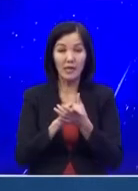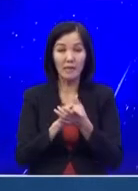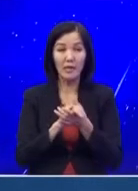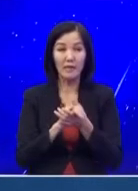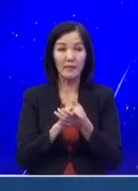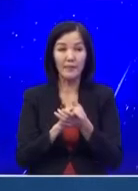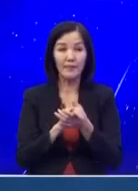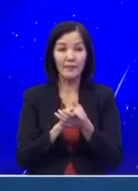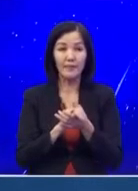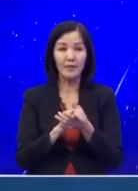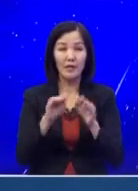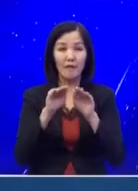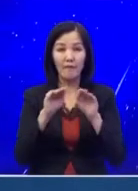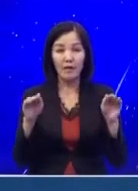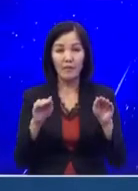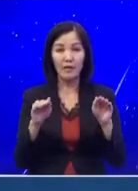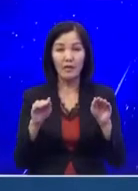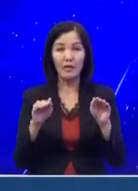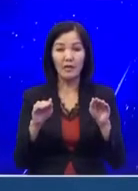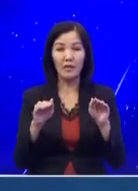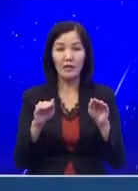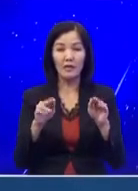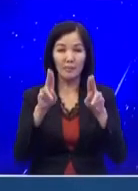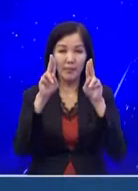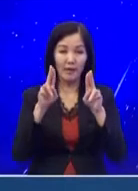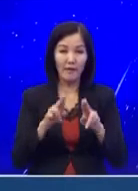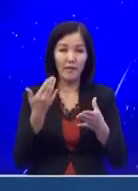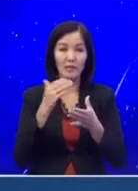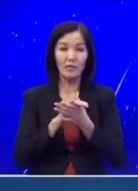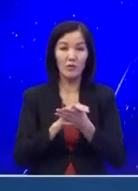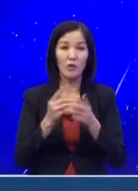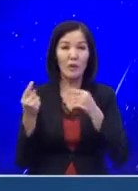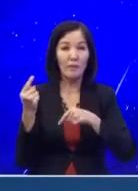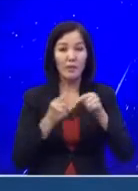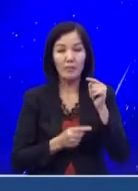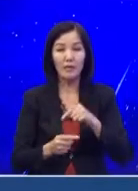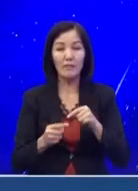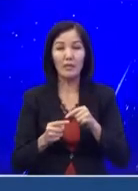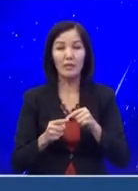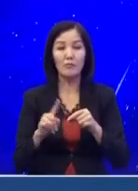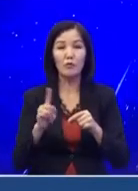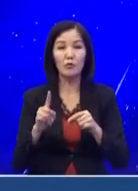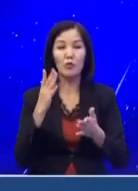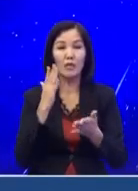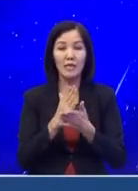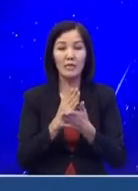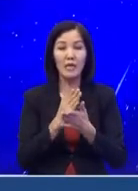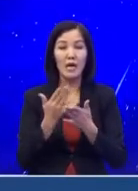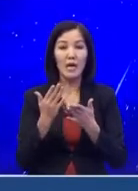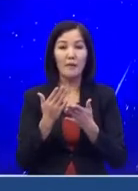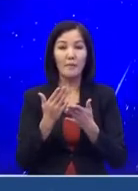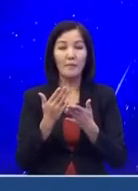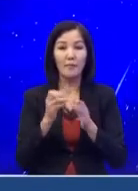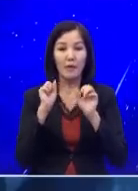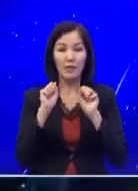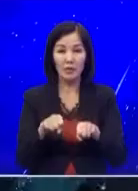есть в рамках вот превенции ознакомить предпринимателя о том, что существует, какие у нас есть параметры по